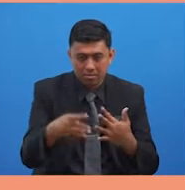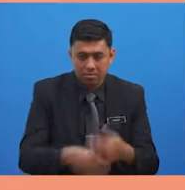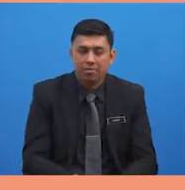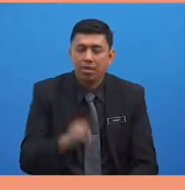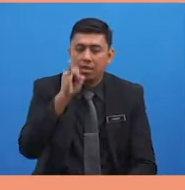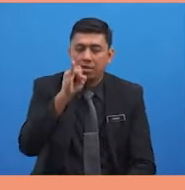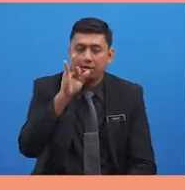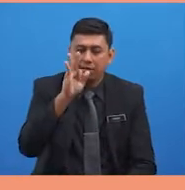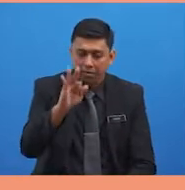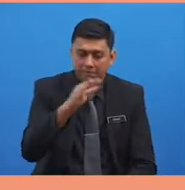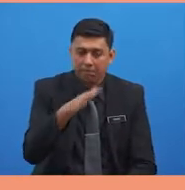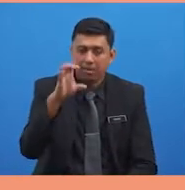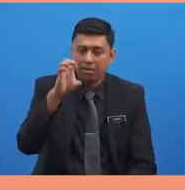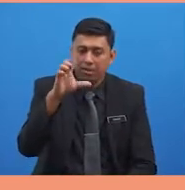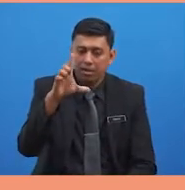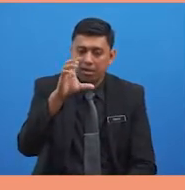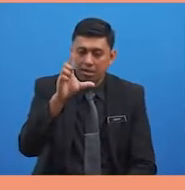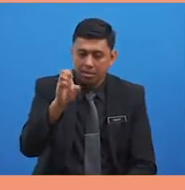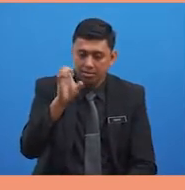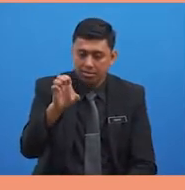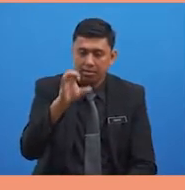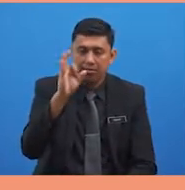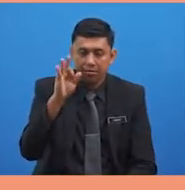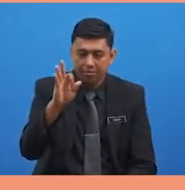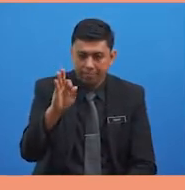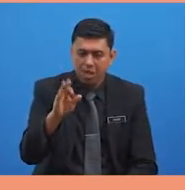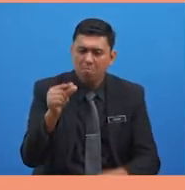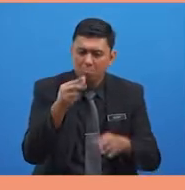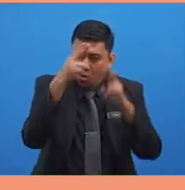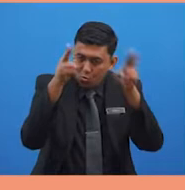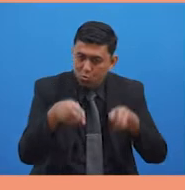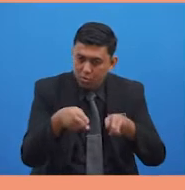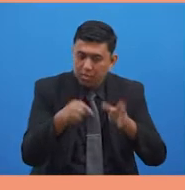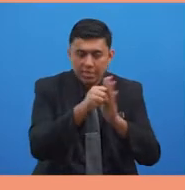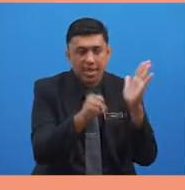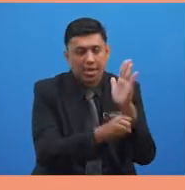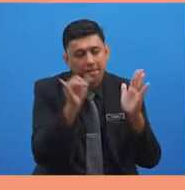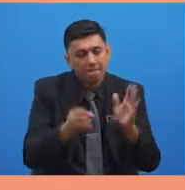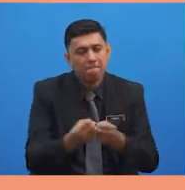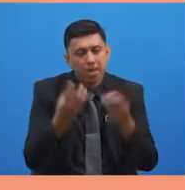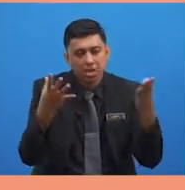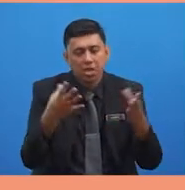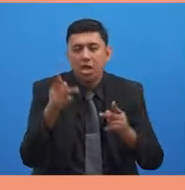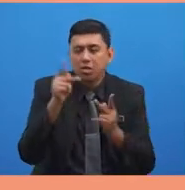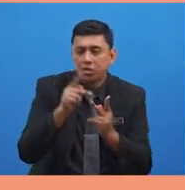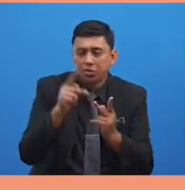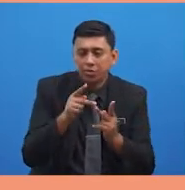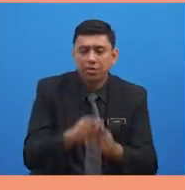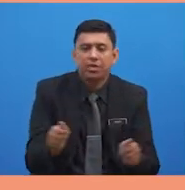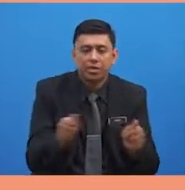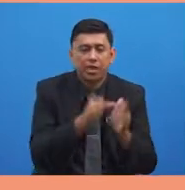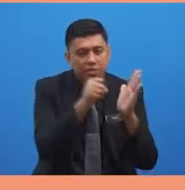Pilihan if-else-if dipilih kerana ia boleh menguji syarat yang banyak dan sesuai